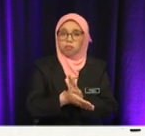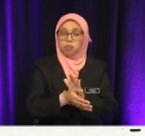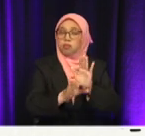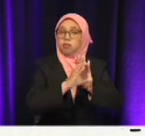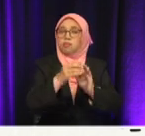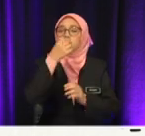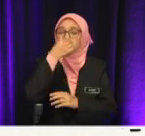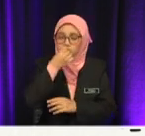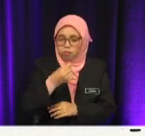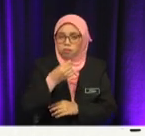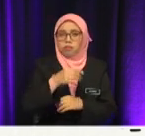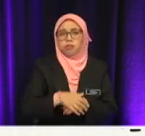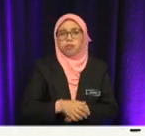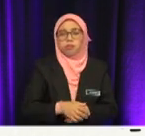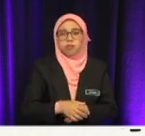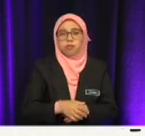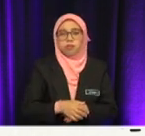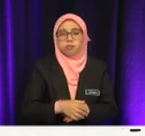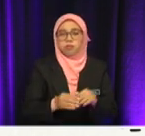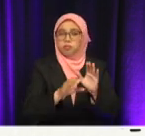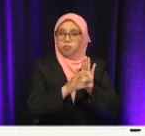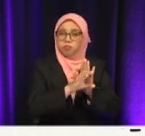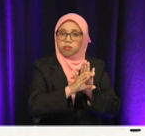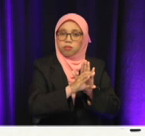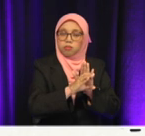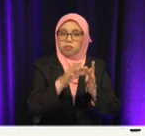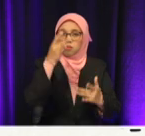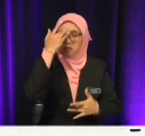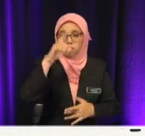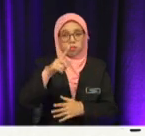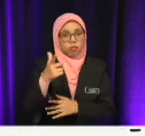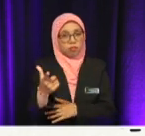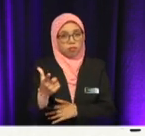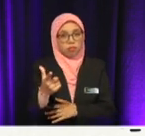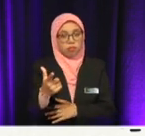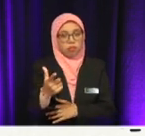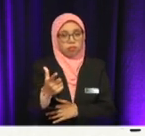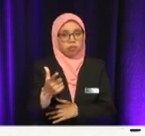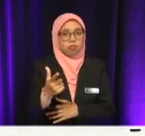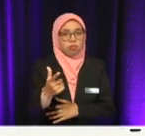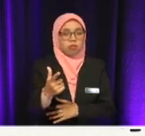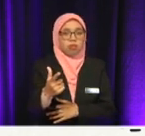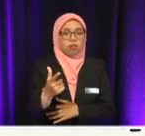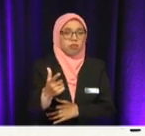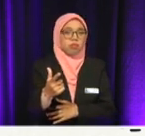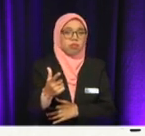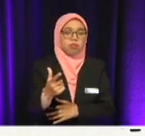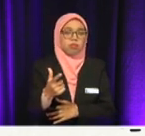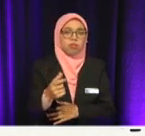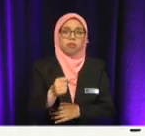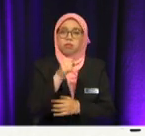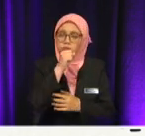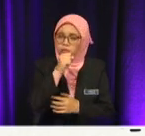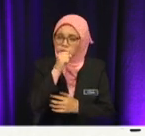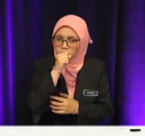selesema, penyakit berjangkit lain yang boleh disebarkan melalui pernafasan ialah penyakit seperti batuk